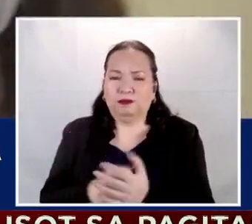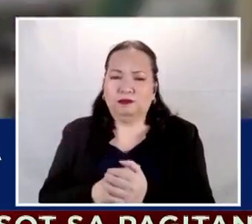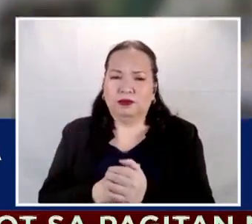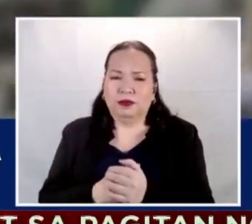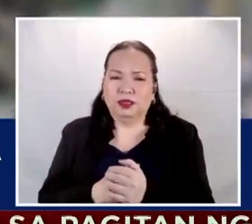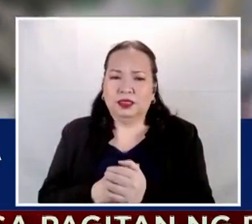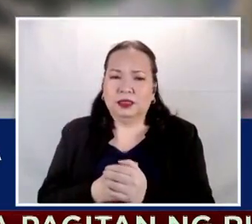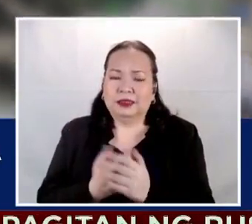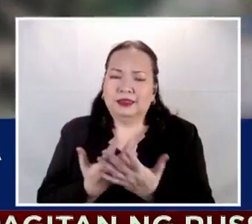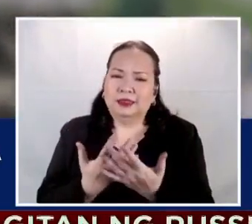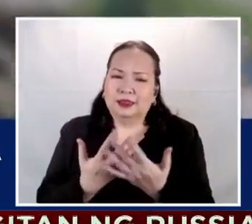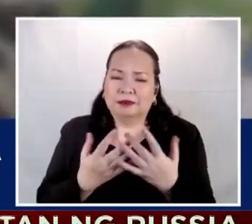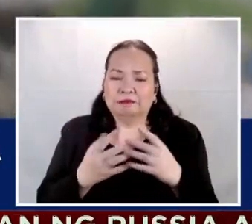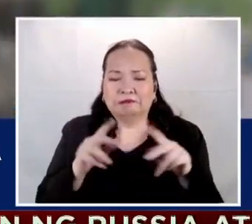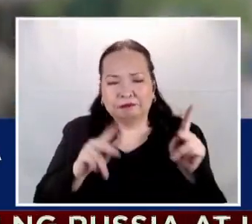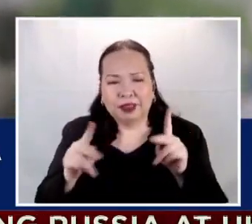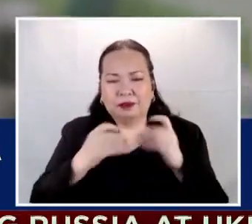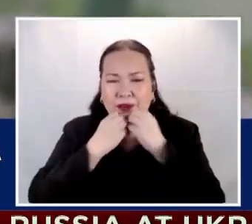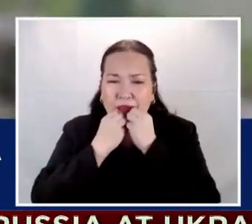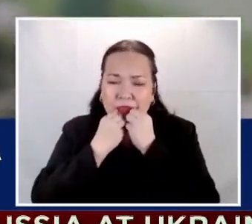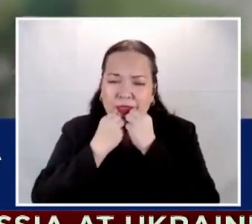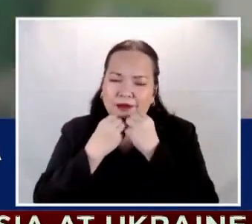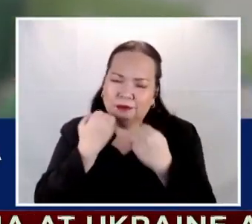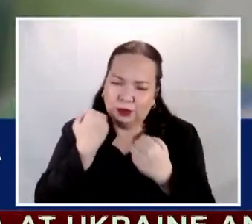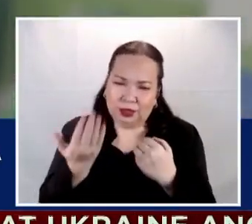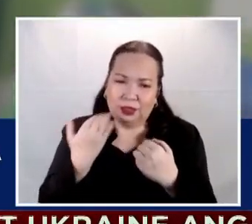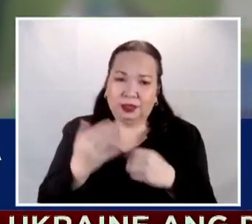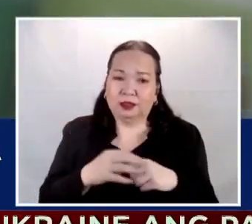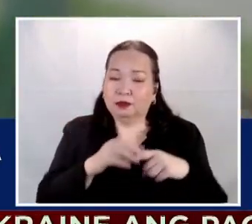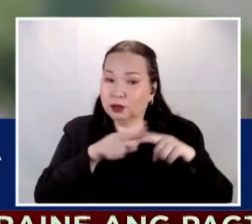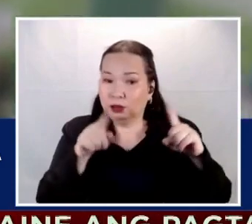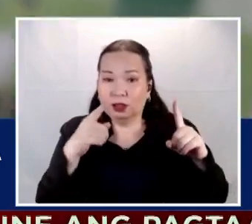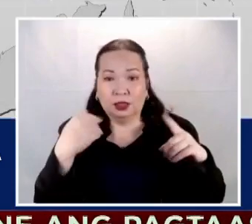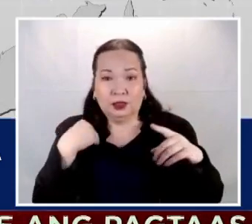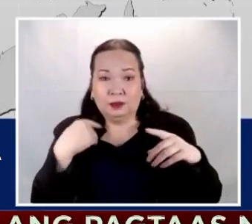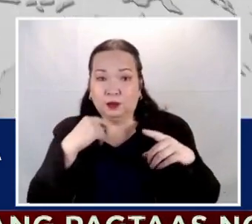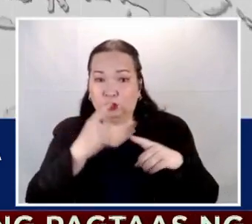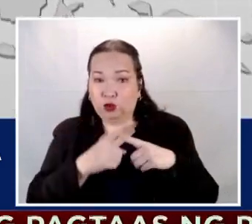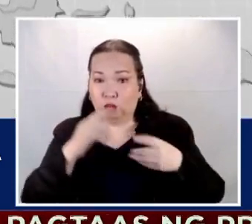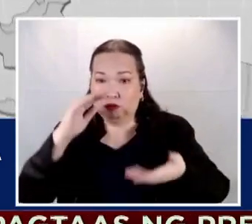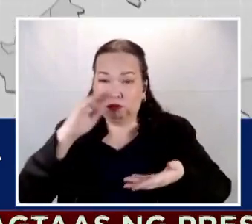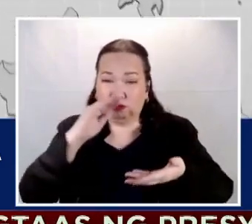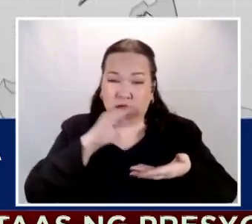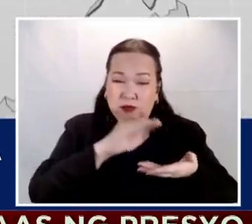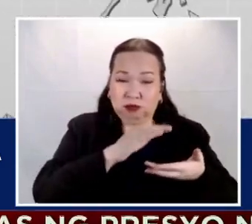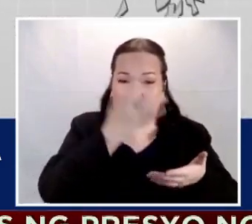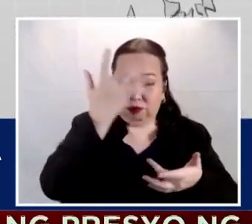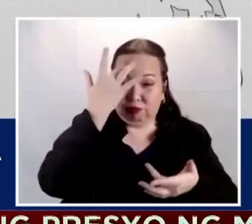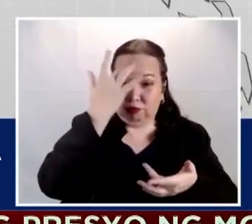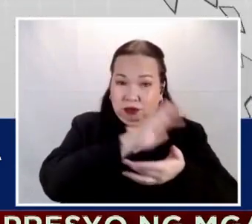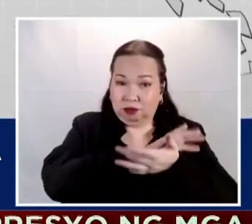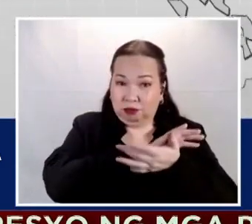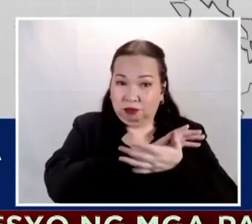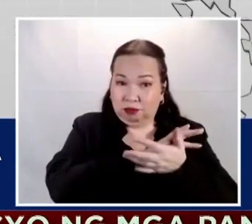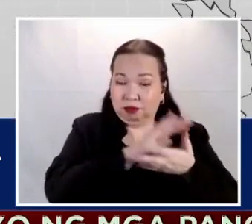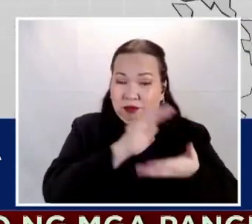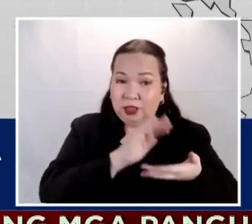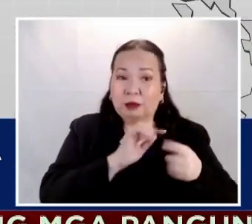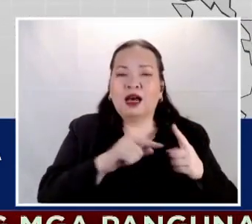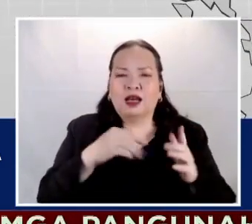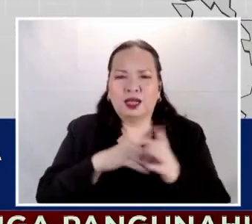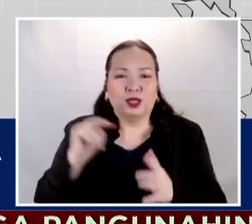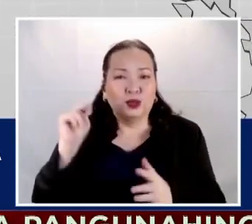someone. Pero hindi pa man tuluyang bumababa ang nagkakasakit sa bansa, may panibagong variant of concern na